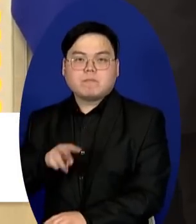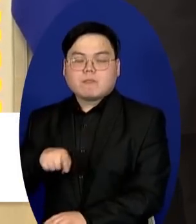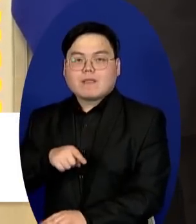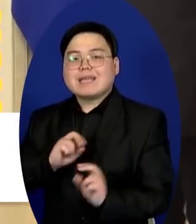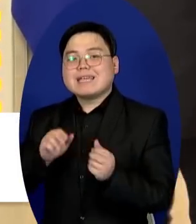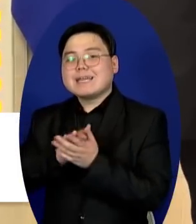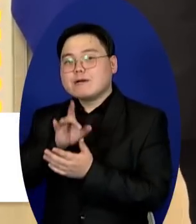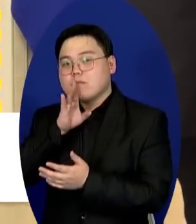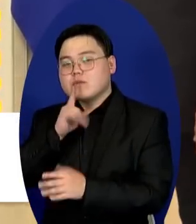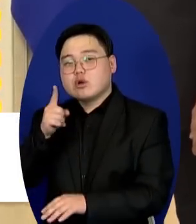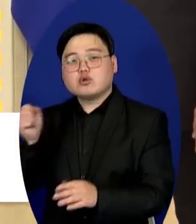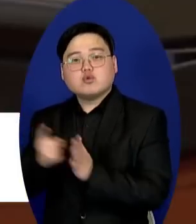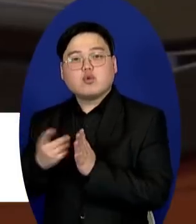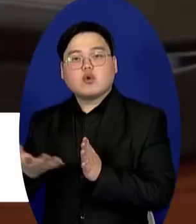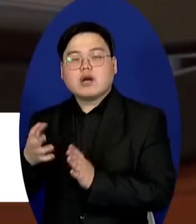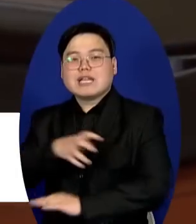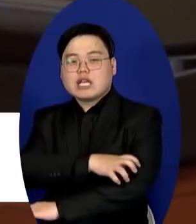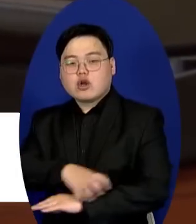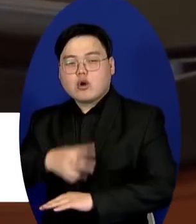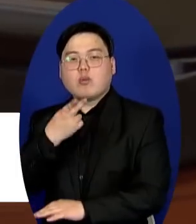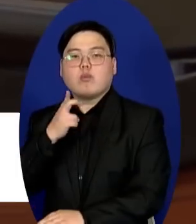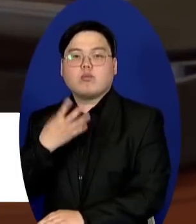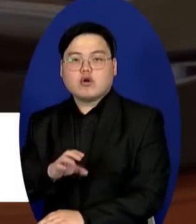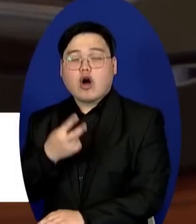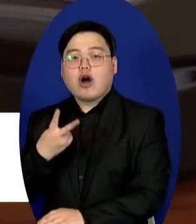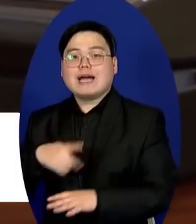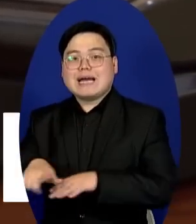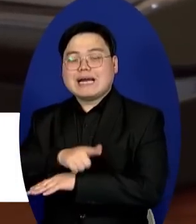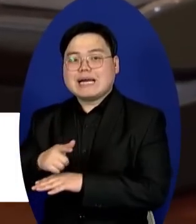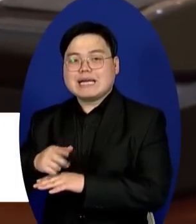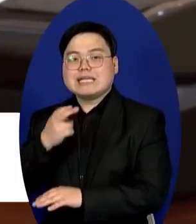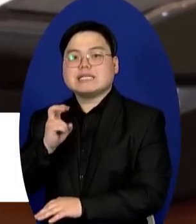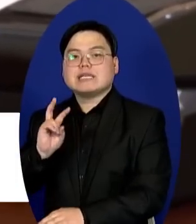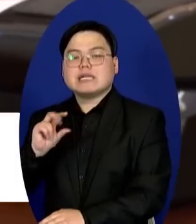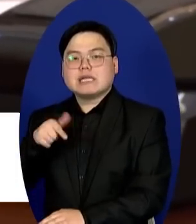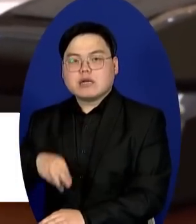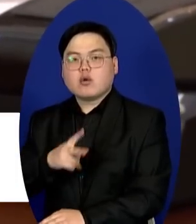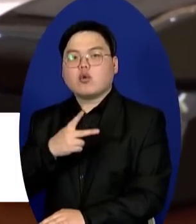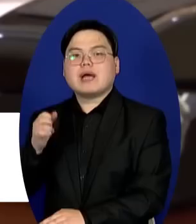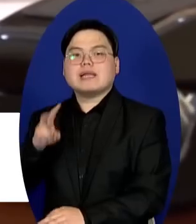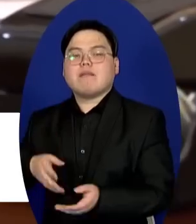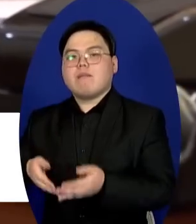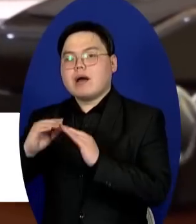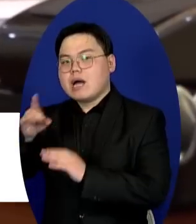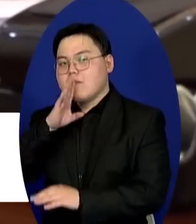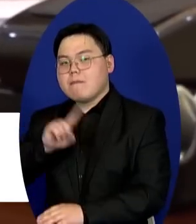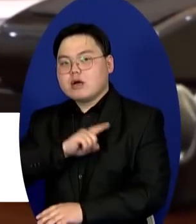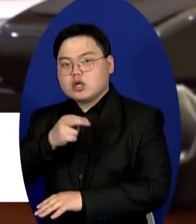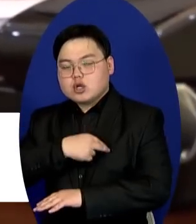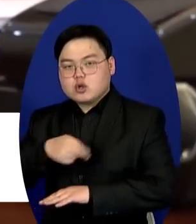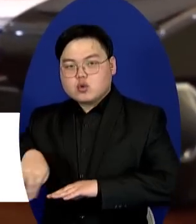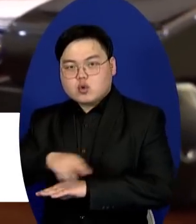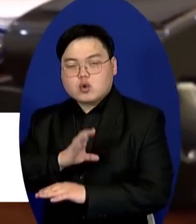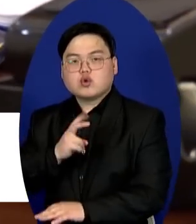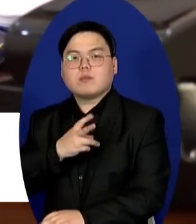удаагийн гэрээнд тусгасан нэг чухал зүйл нь гэр хорооллын бүсийн 2 байршилд цэцэрлэгт хүрээлэн байгуулах асуудал байлаа. Тодорхойлбол Баянзүрх болон Сүхбаатар